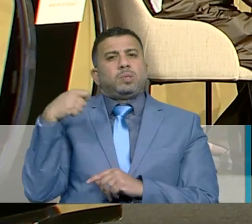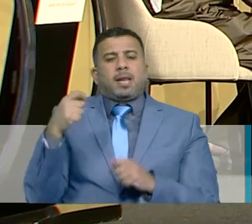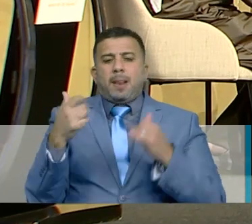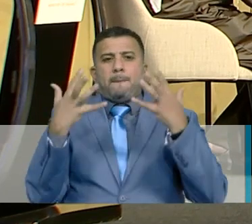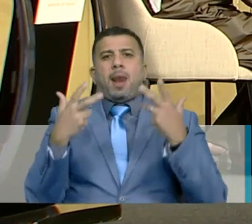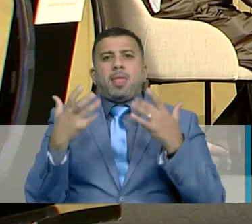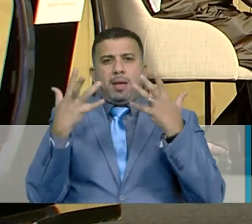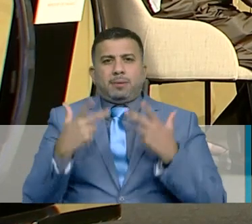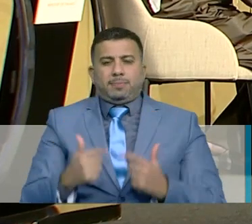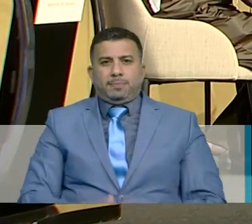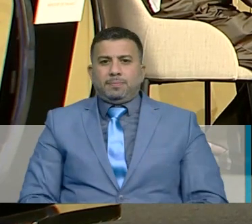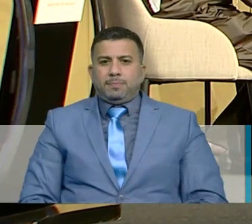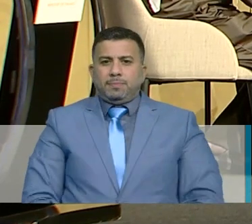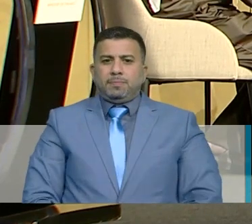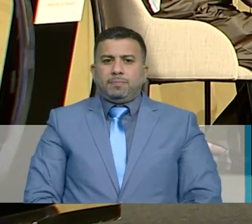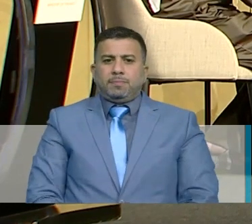المالية.